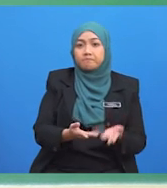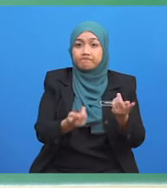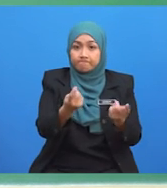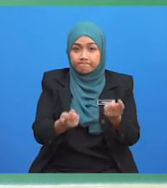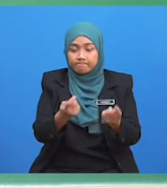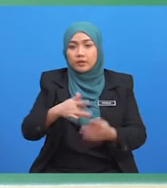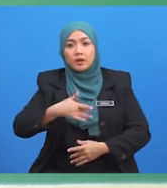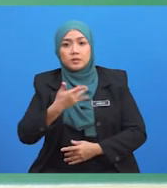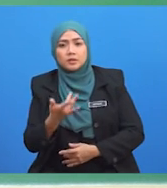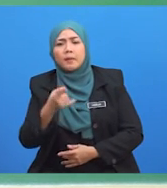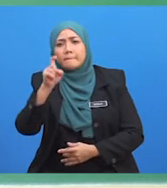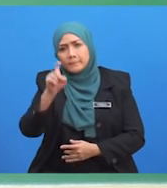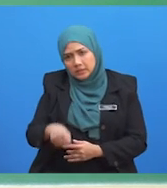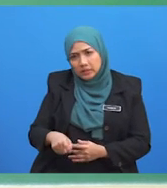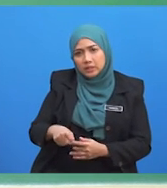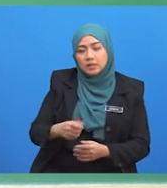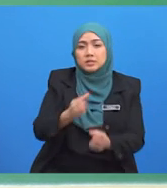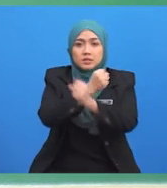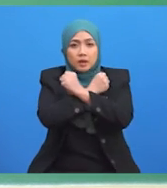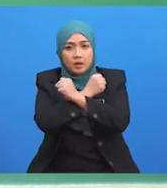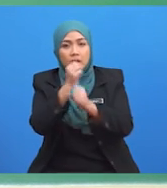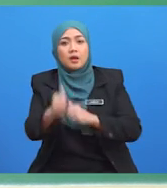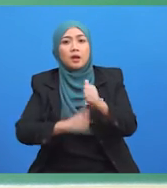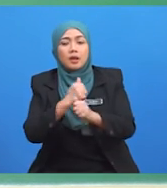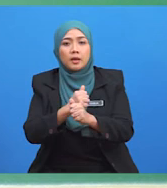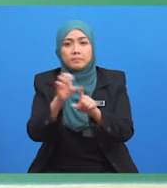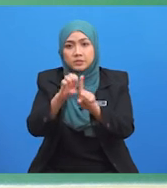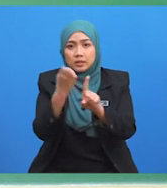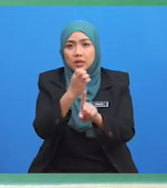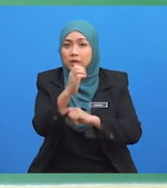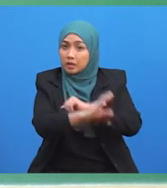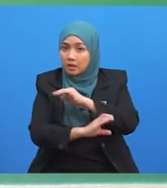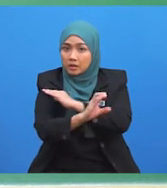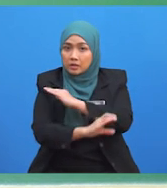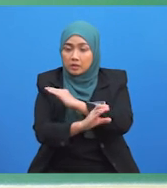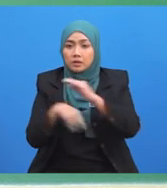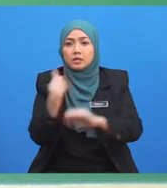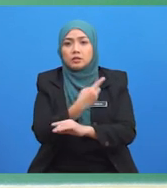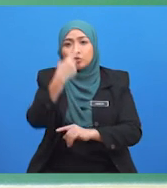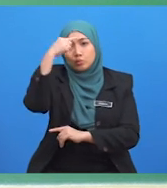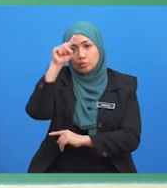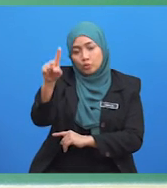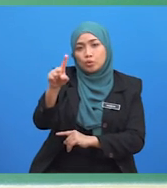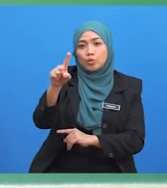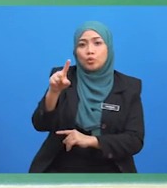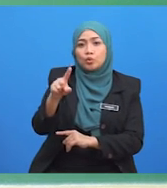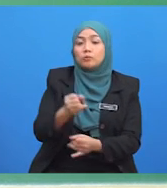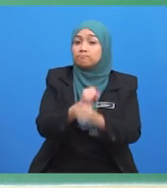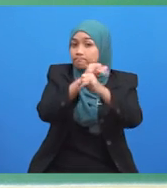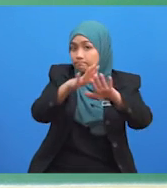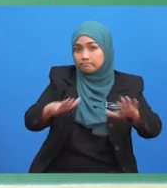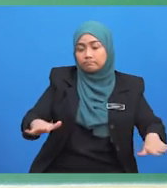bertimbang rasa perlulah menyayangi alam sekitar negara kita untuk